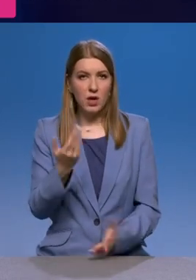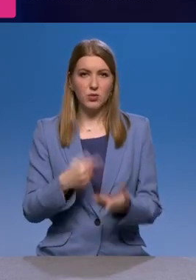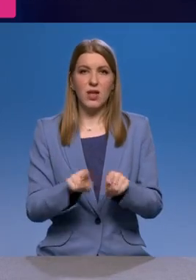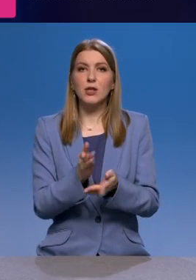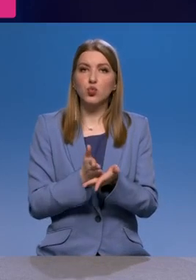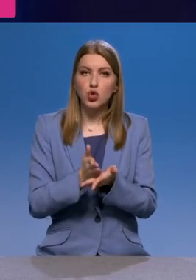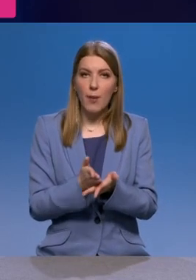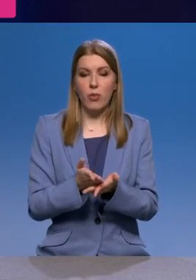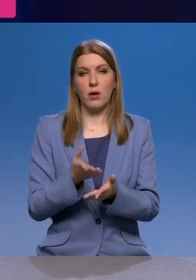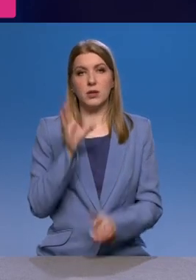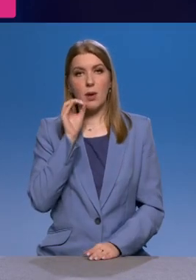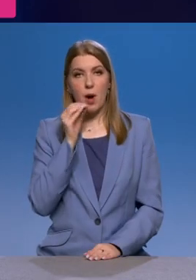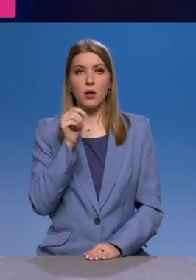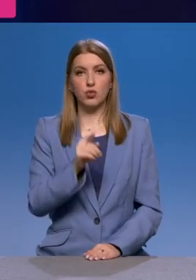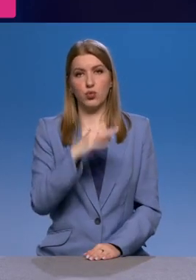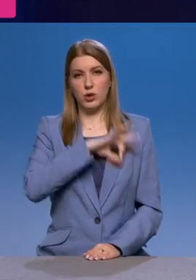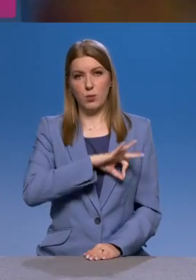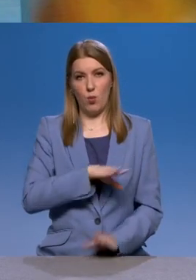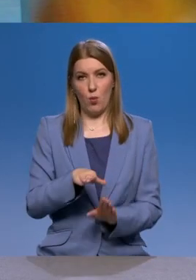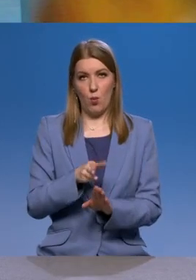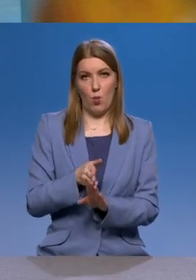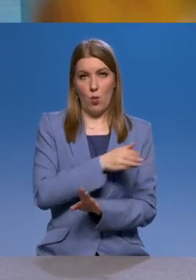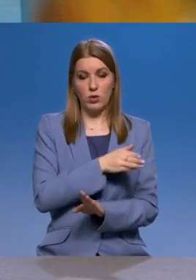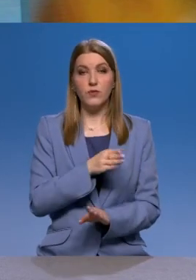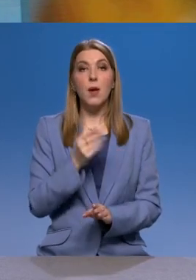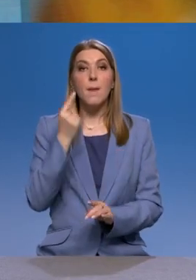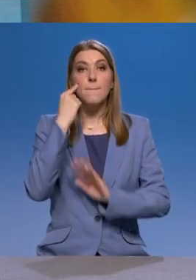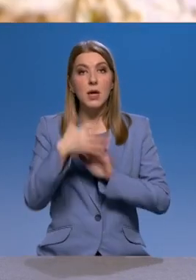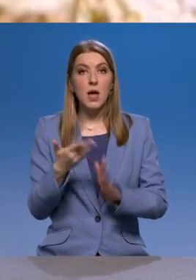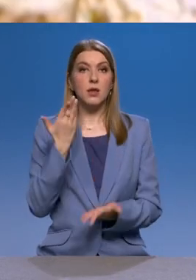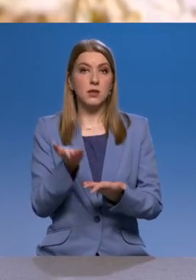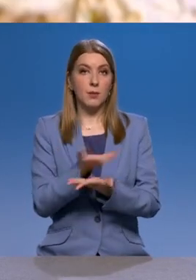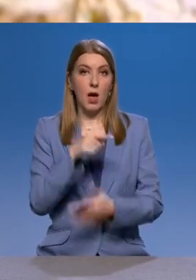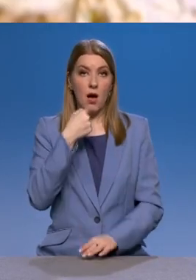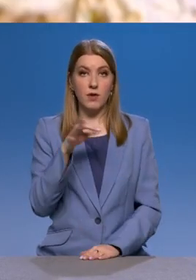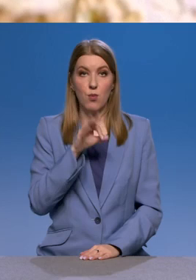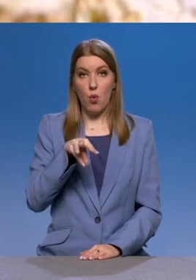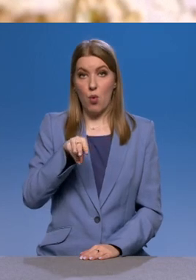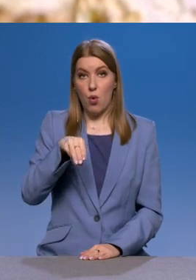породы, это вот то, что использовалось. Понятно, что если мы говорим там о тойтерьере, то